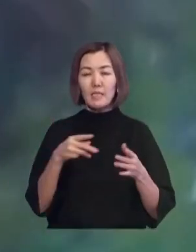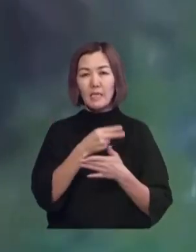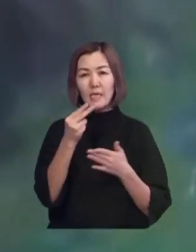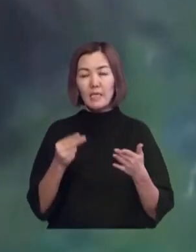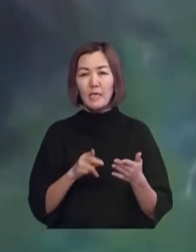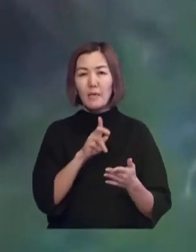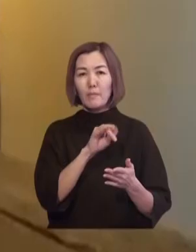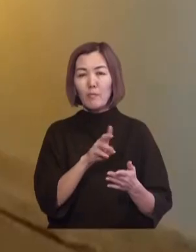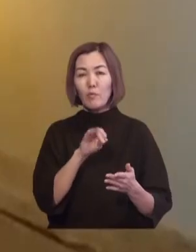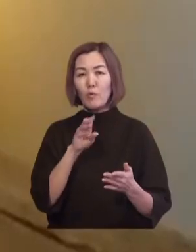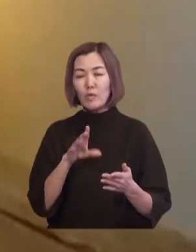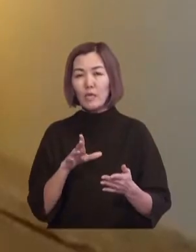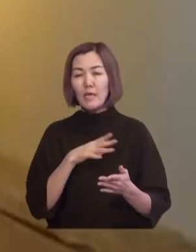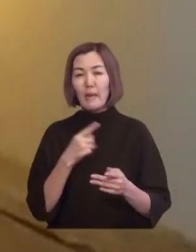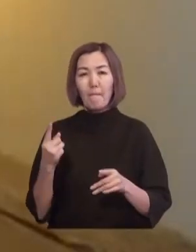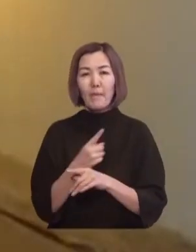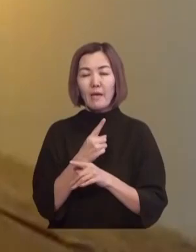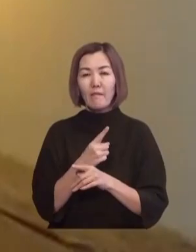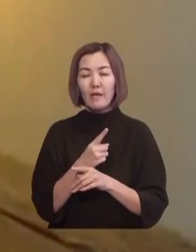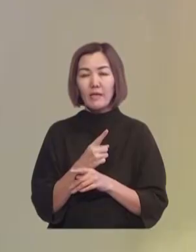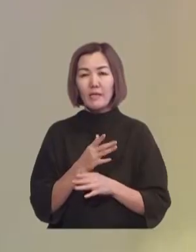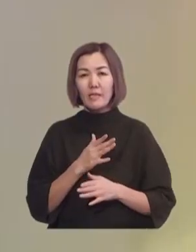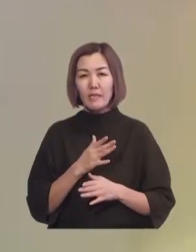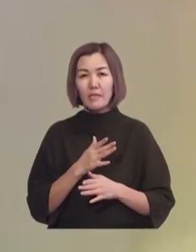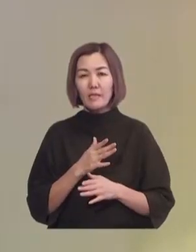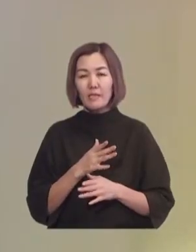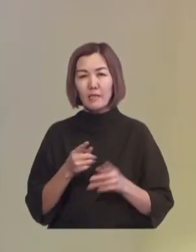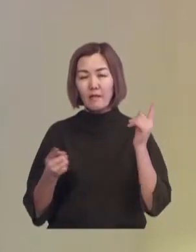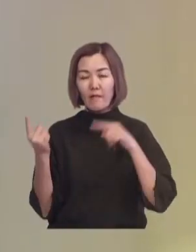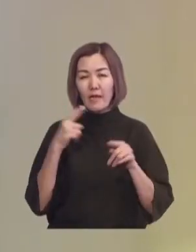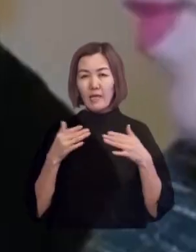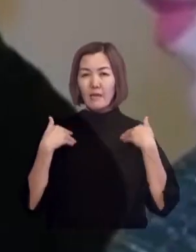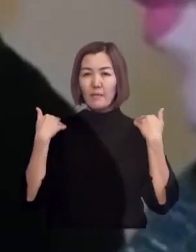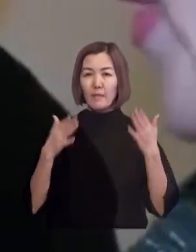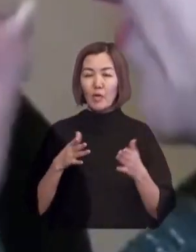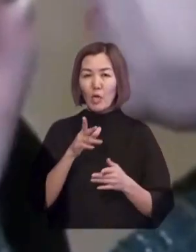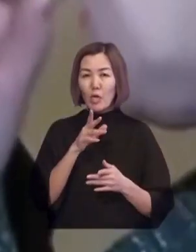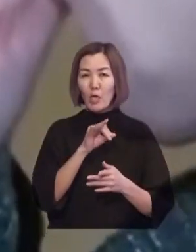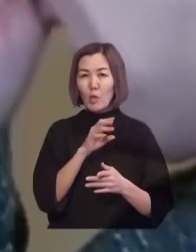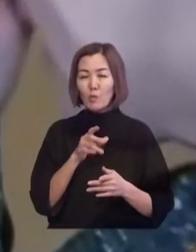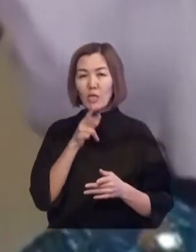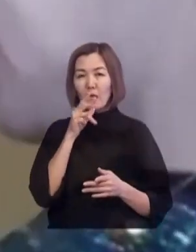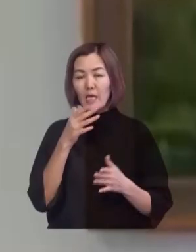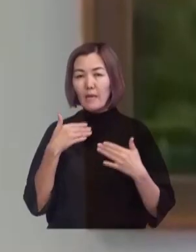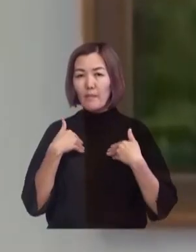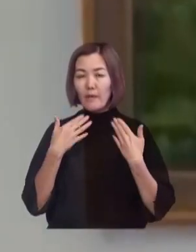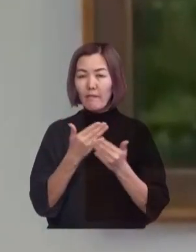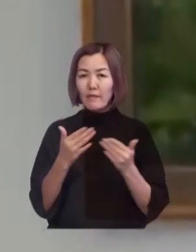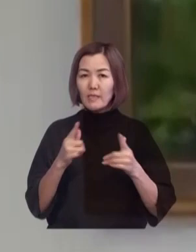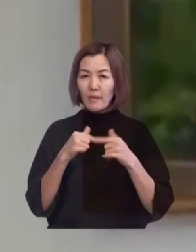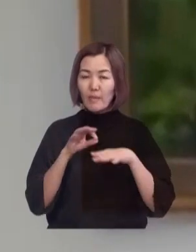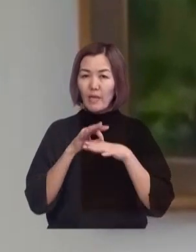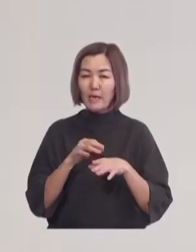Бибигуль Смаковой. Она стала нашей первой соотечественницей, чьи творения были представлены в Южной Корее. Выставка состоялась благодаря